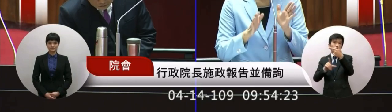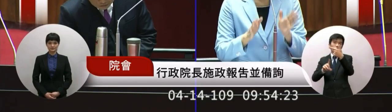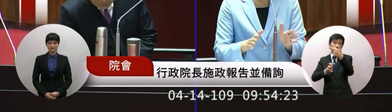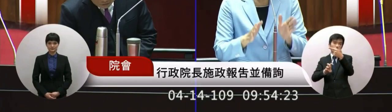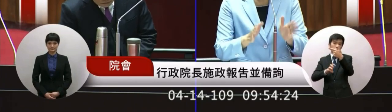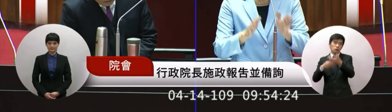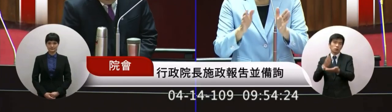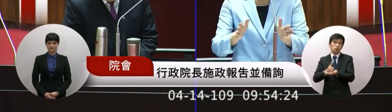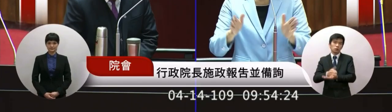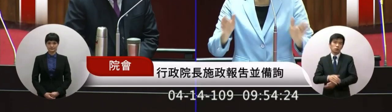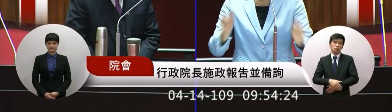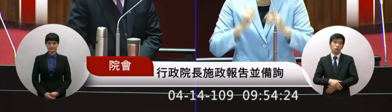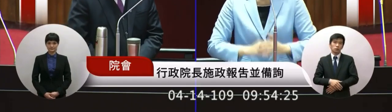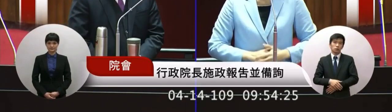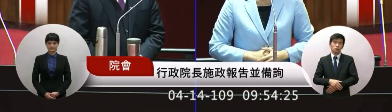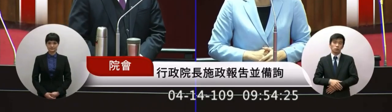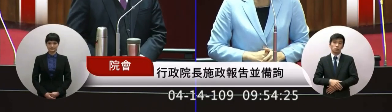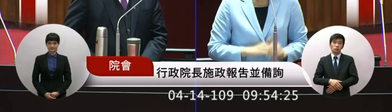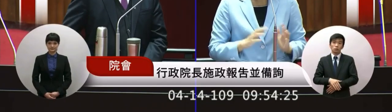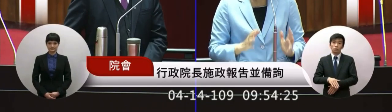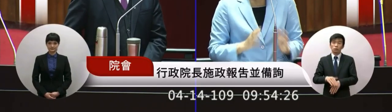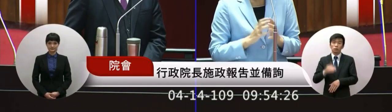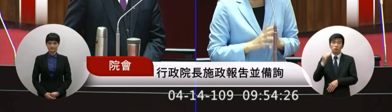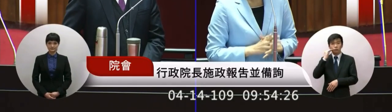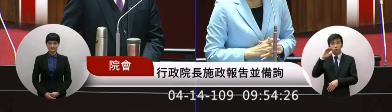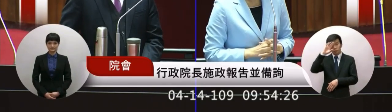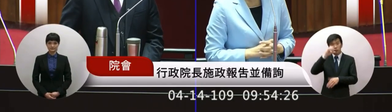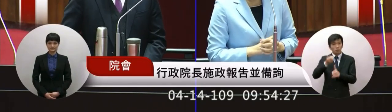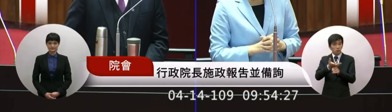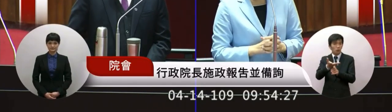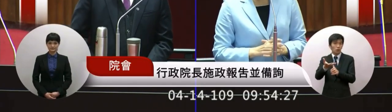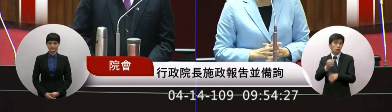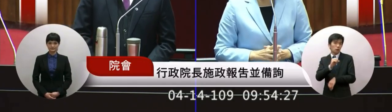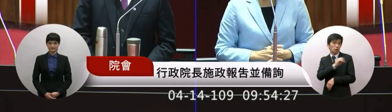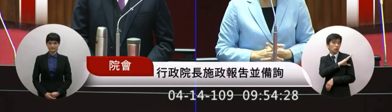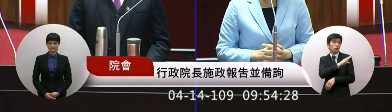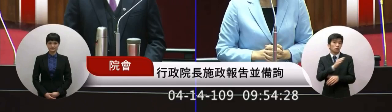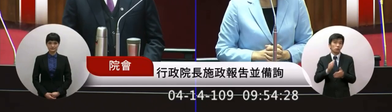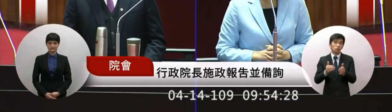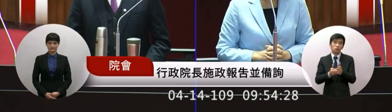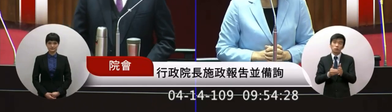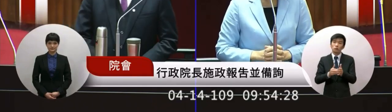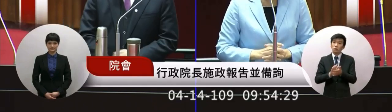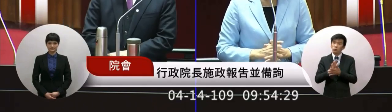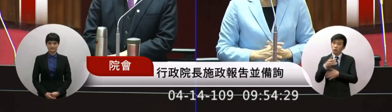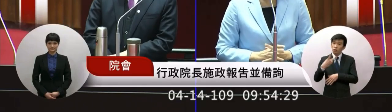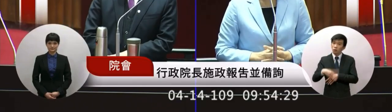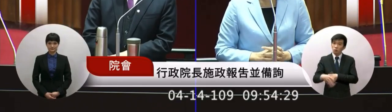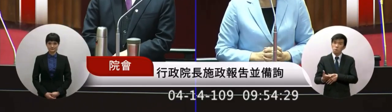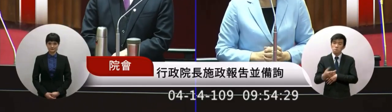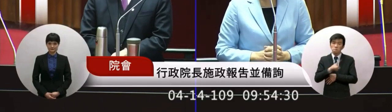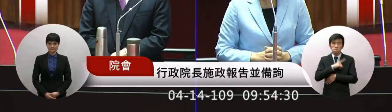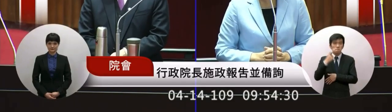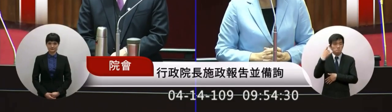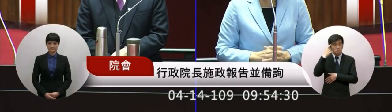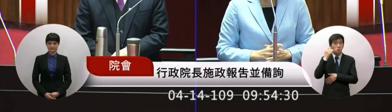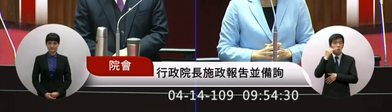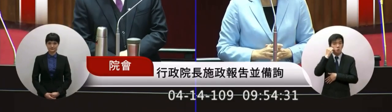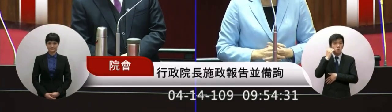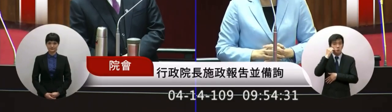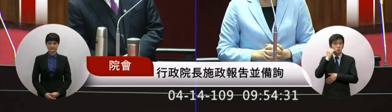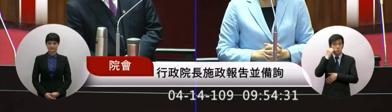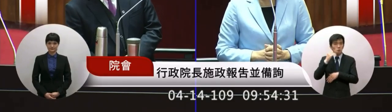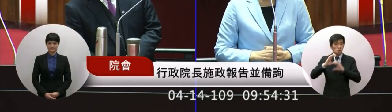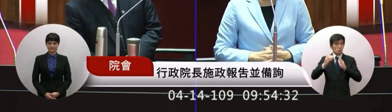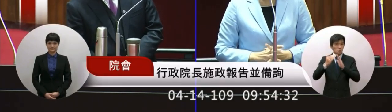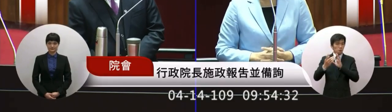们来看疫情结束后，我们要思考这个问题。这一次的疫情让我们学习到，当国家遇到紧急